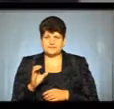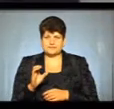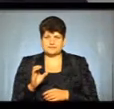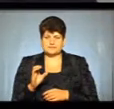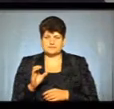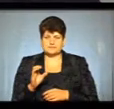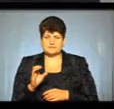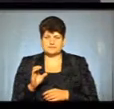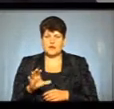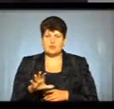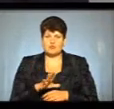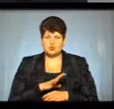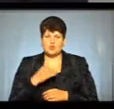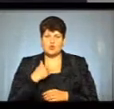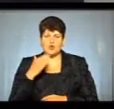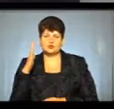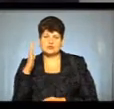було проголосовано законопроект